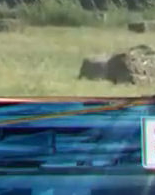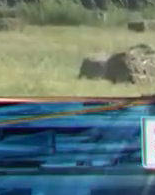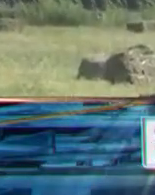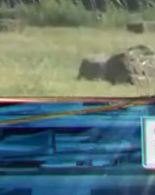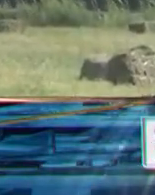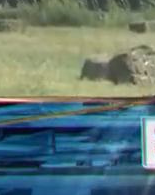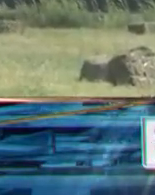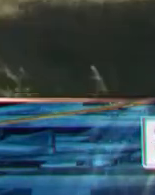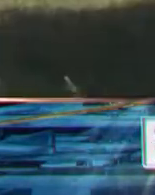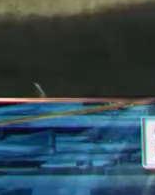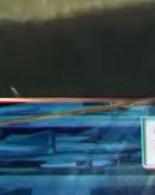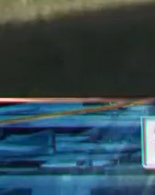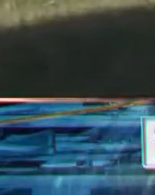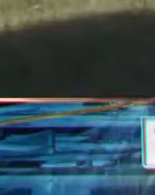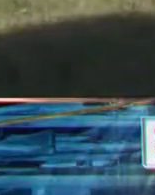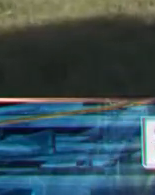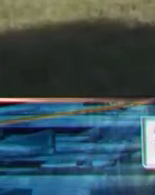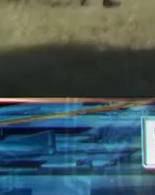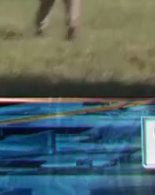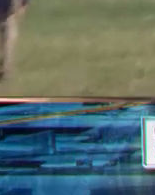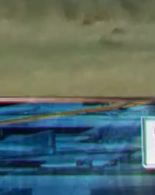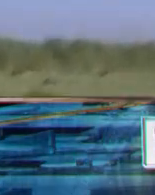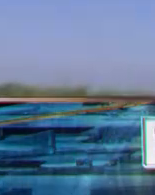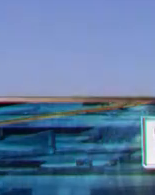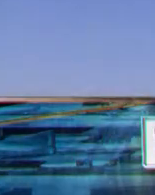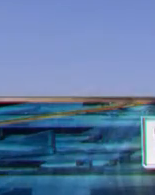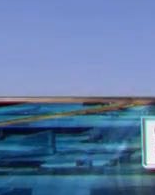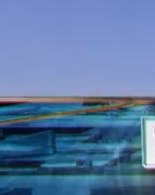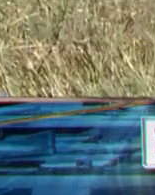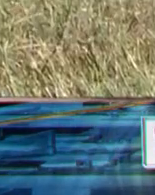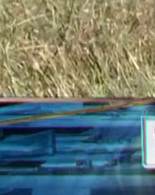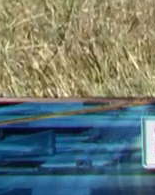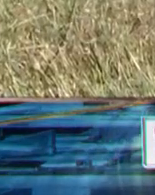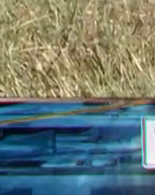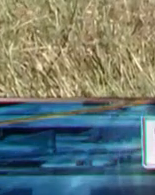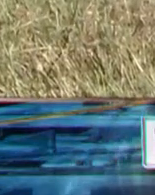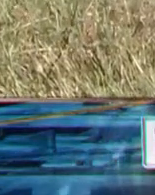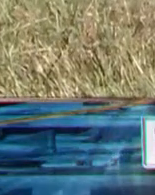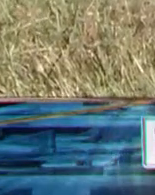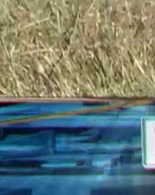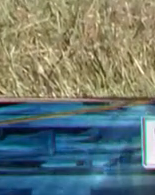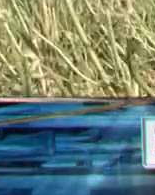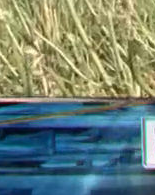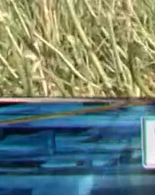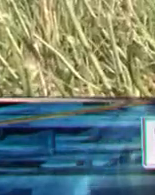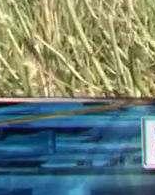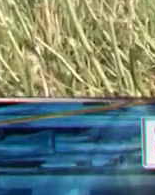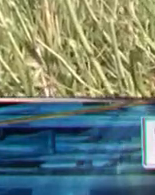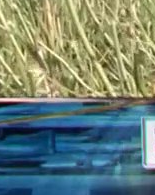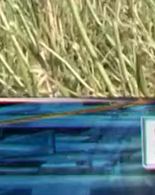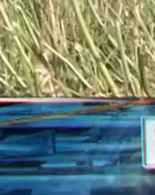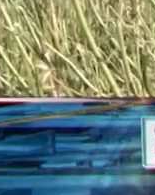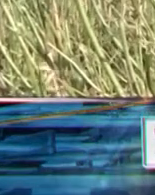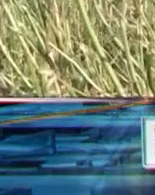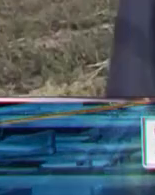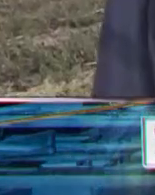Қыстың қамын жаз ойла. Панфилов ауданында қысқа жем-шөп дайындау науқаны басталды. Әсіресе ауданның 70-80% қамтитын Шарал округінде